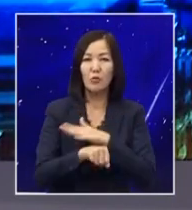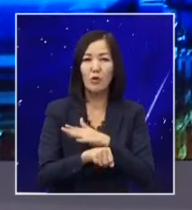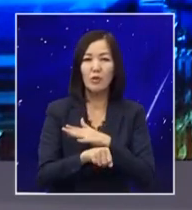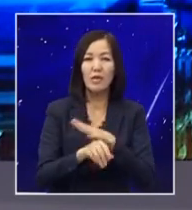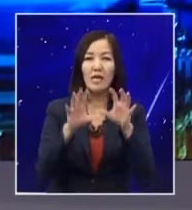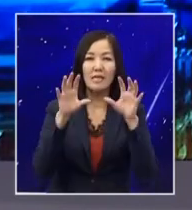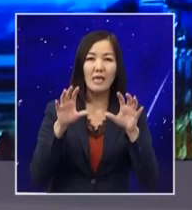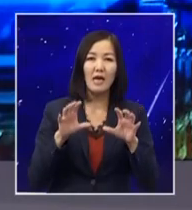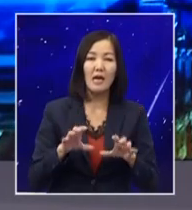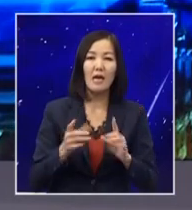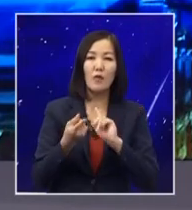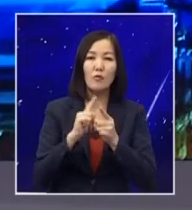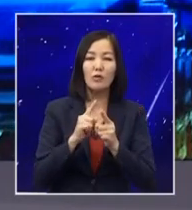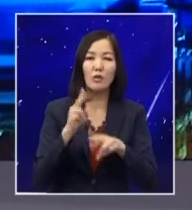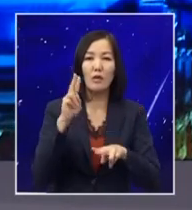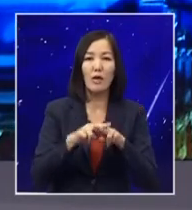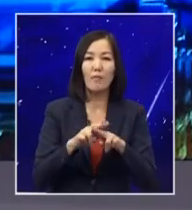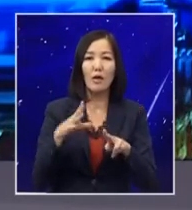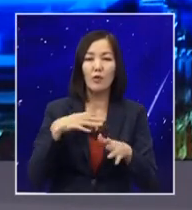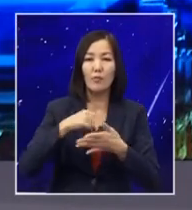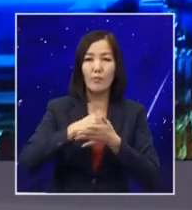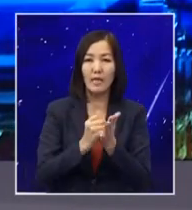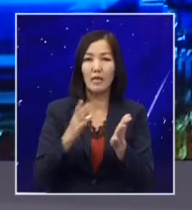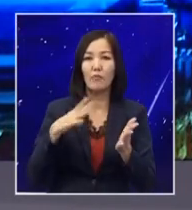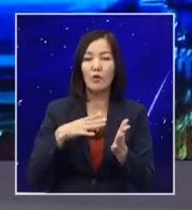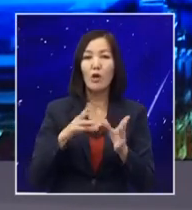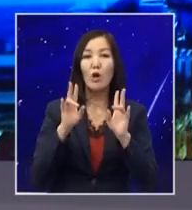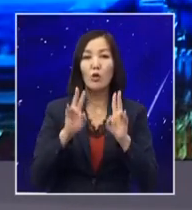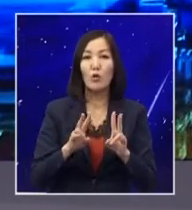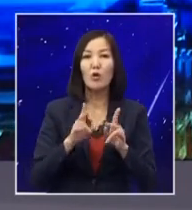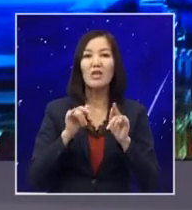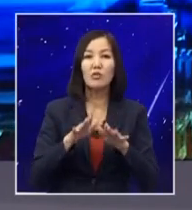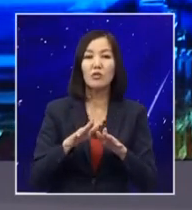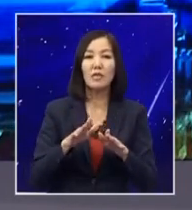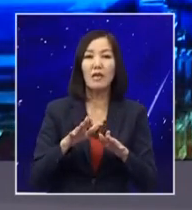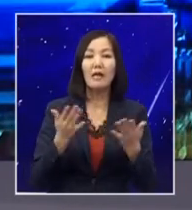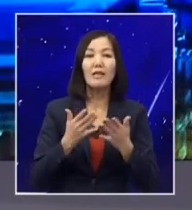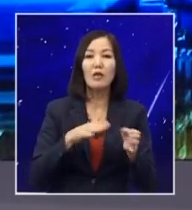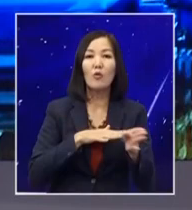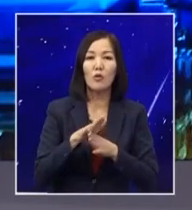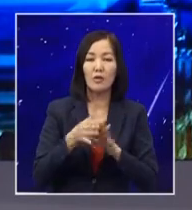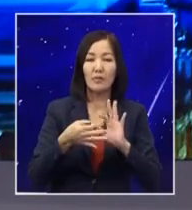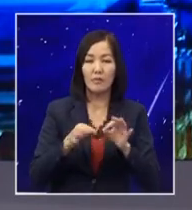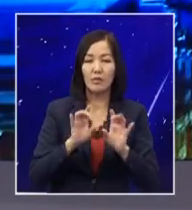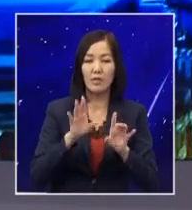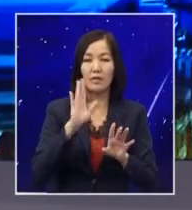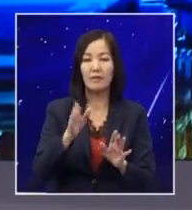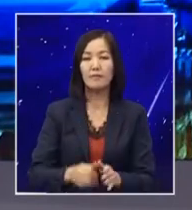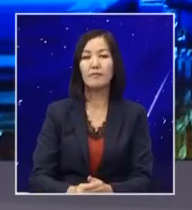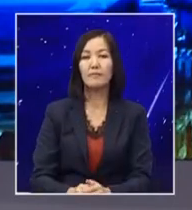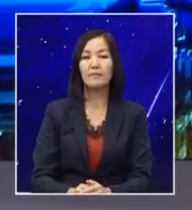туралы заңға өзгерту еніп, қамауға алу бекітілген болатын. Бірақ іс жүзінде неге орындалмады? Астаналық тілшіміз